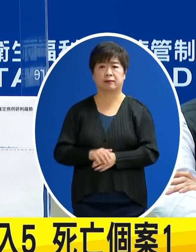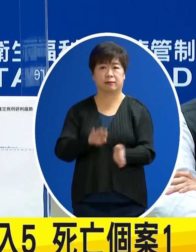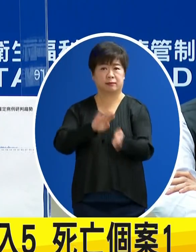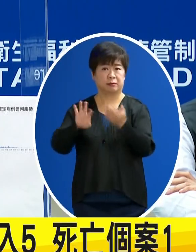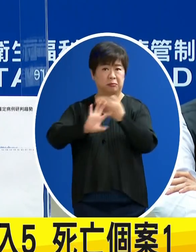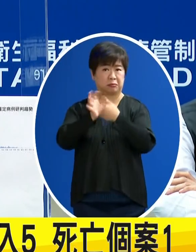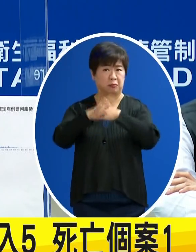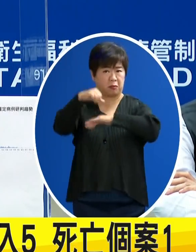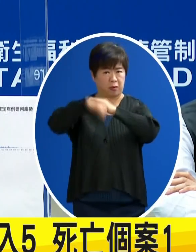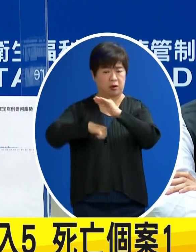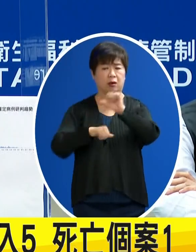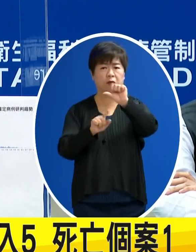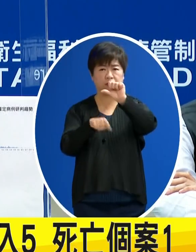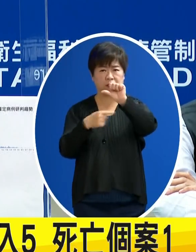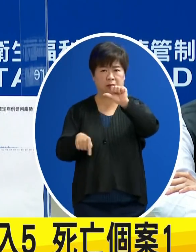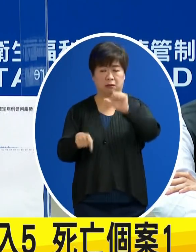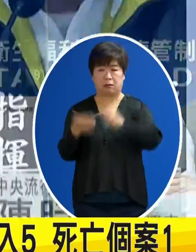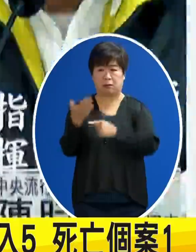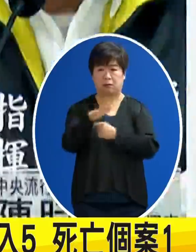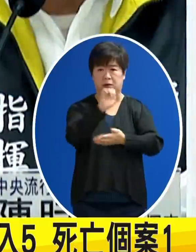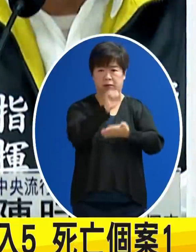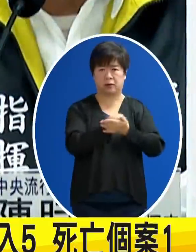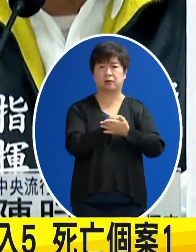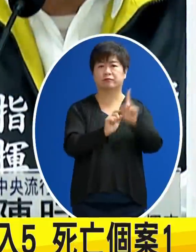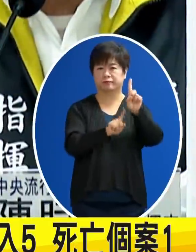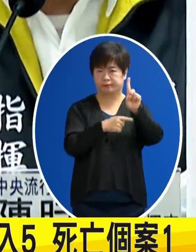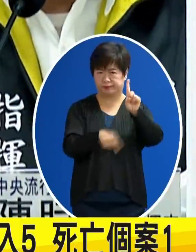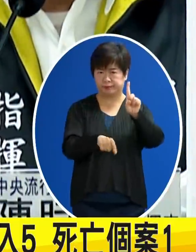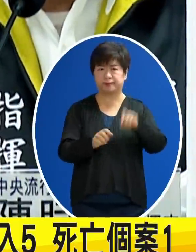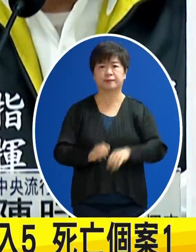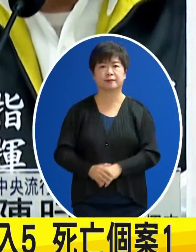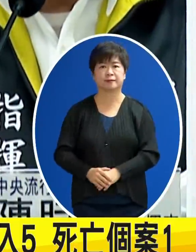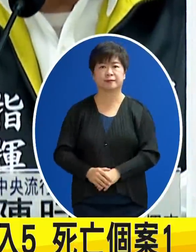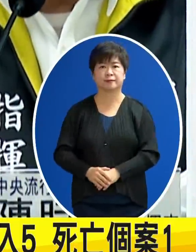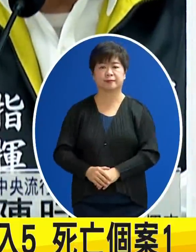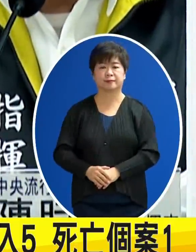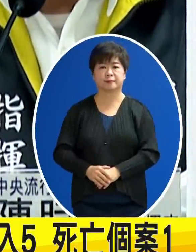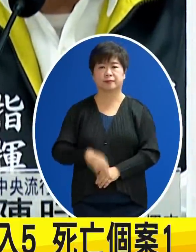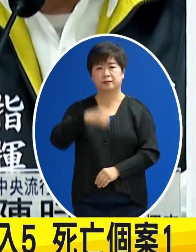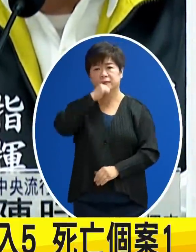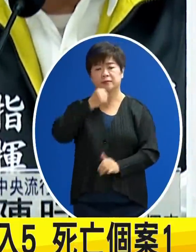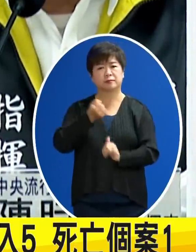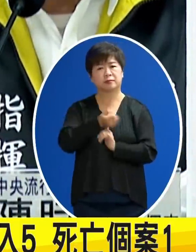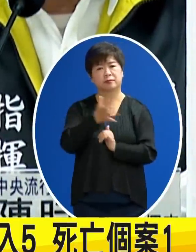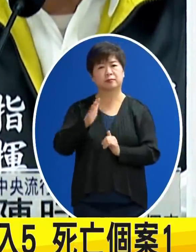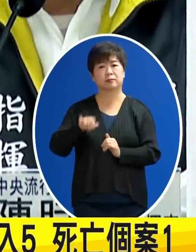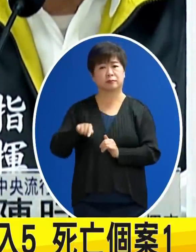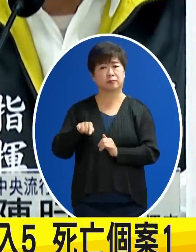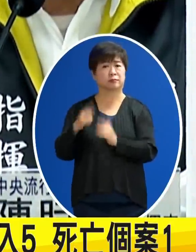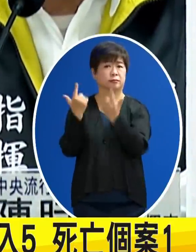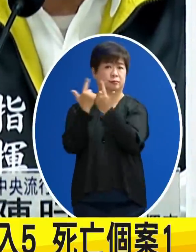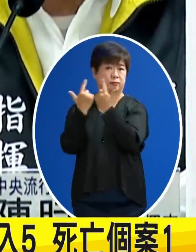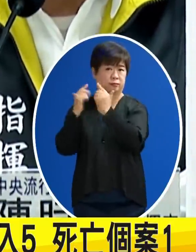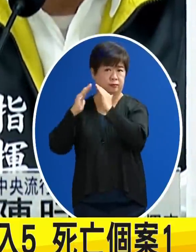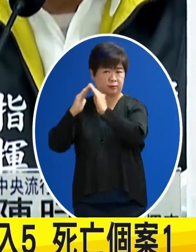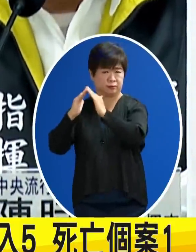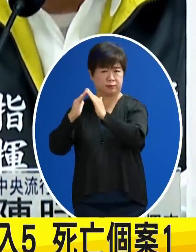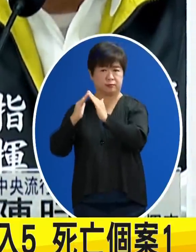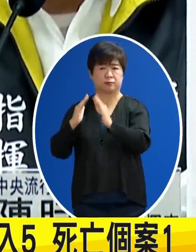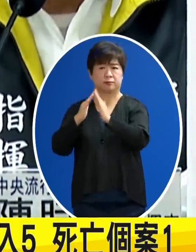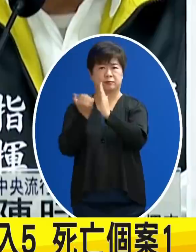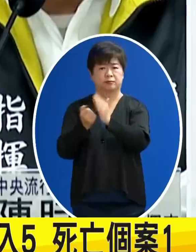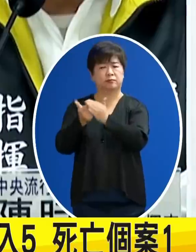入有5例，死亡个案有1例哈，那。今天的本土病例是在台北市，那解隔